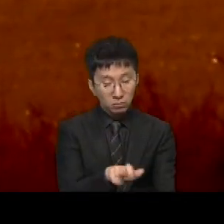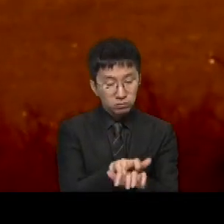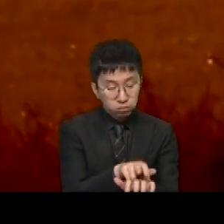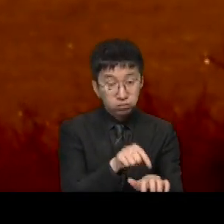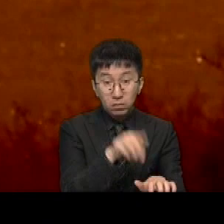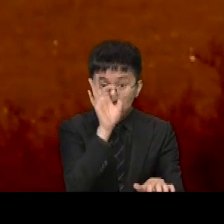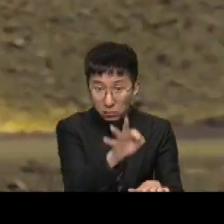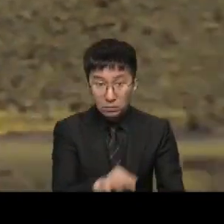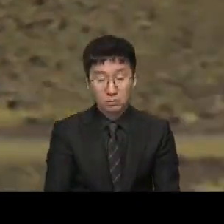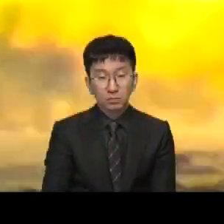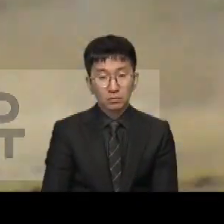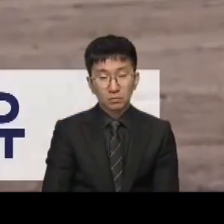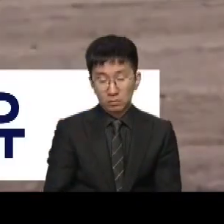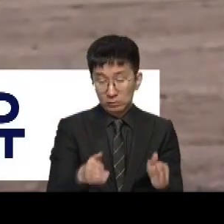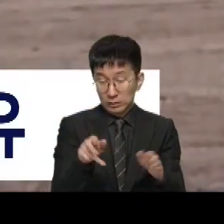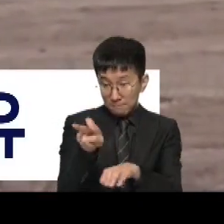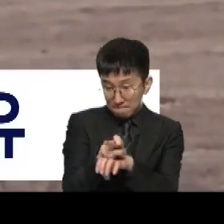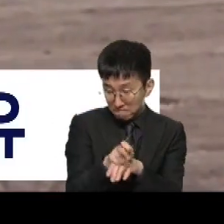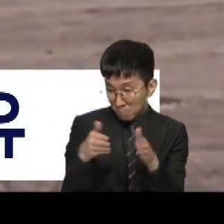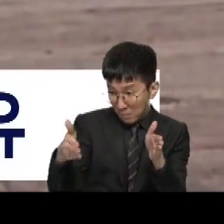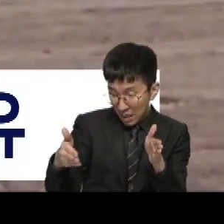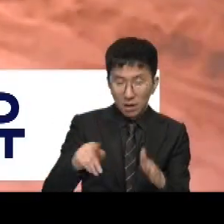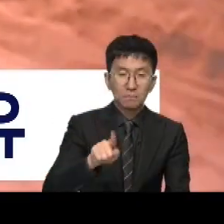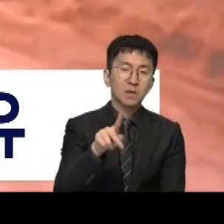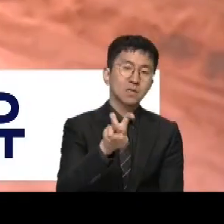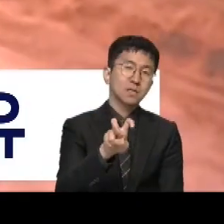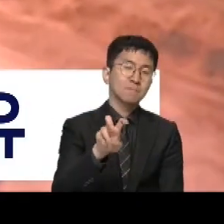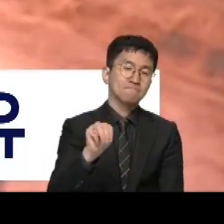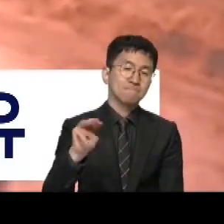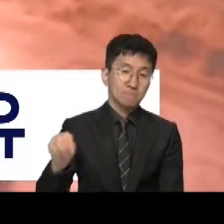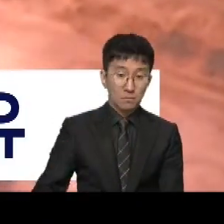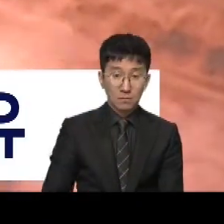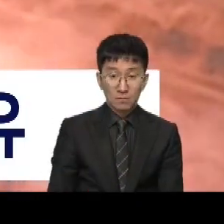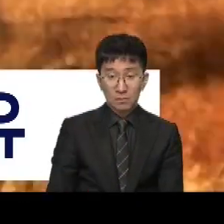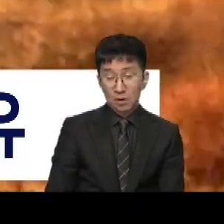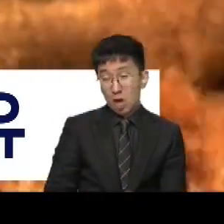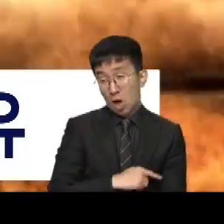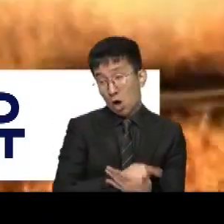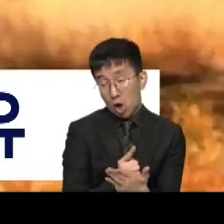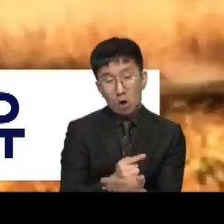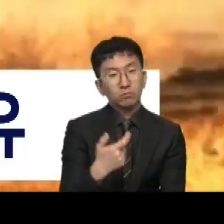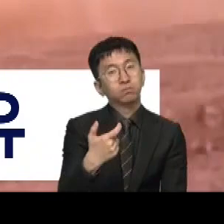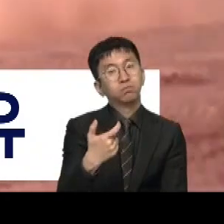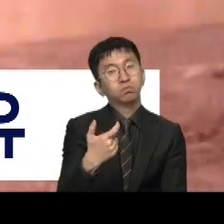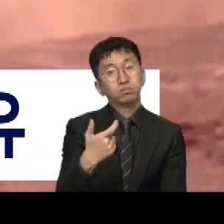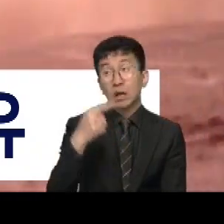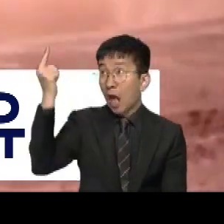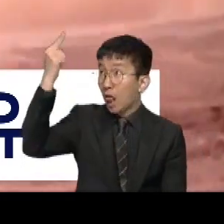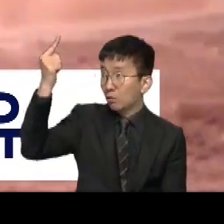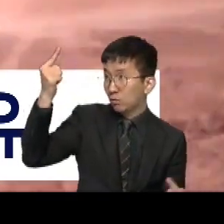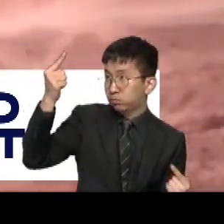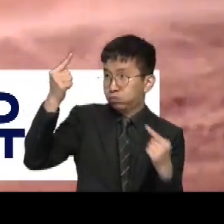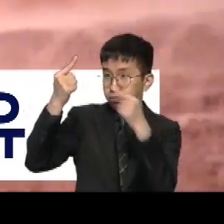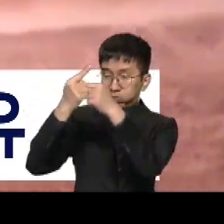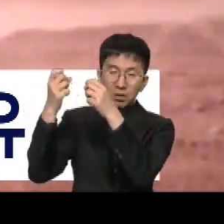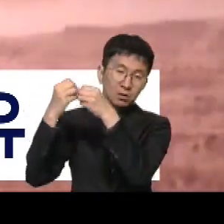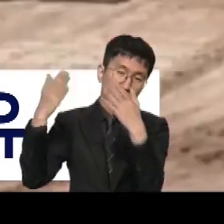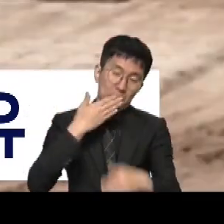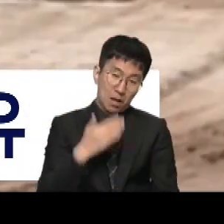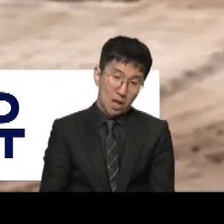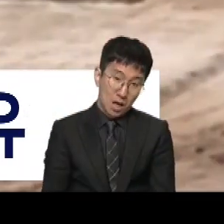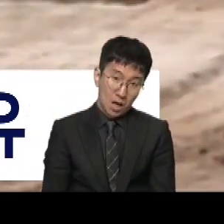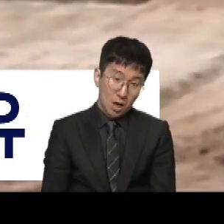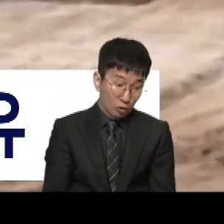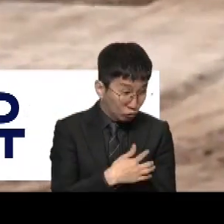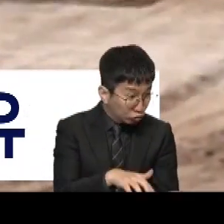메르카바입니다. 120mm 포가 장착돼 있고 시속 60km로 달리면서 헬리콥터 격추까지 가능한데